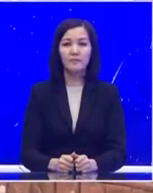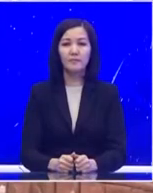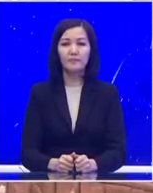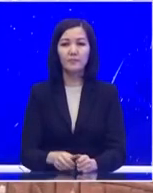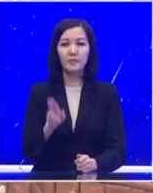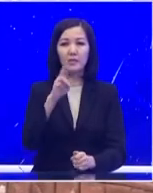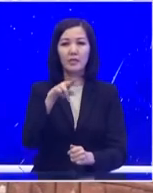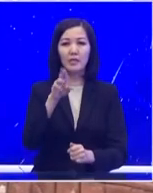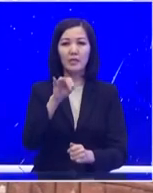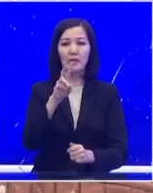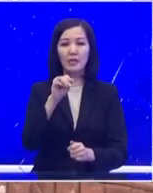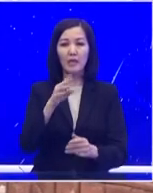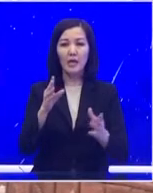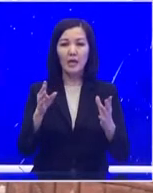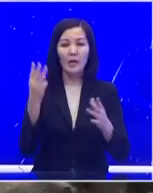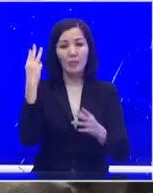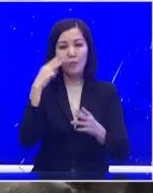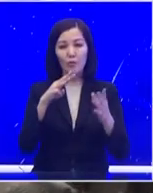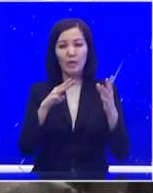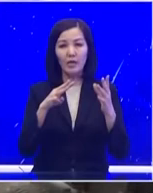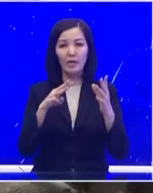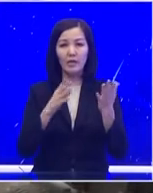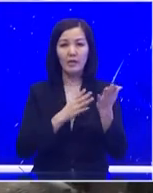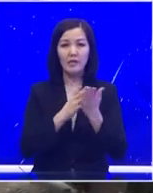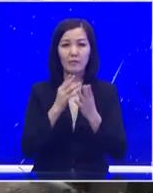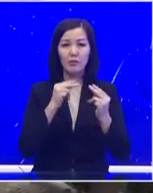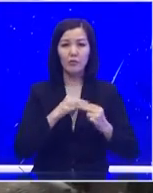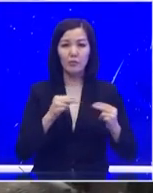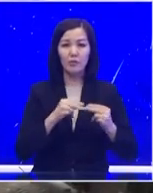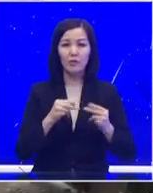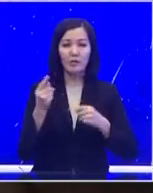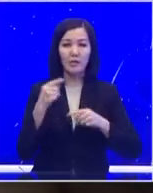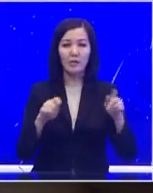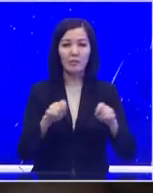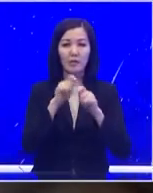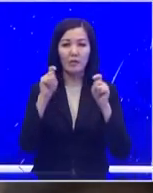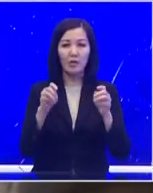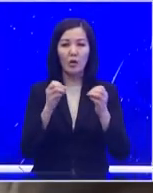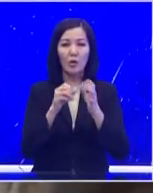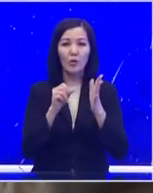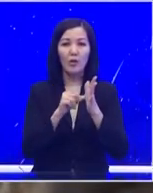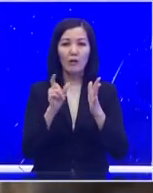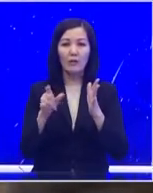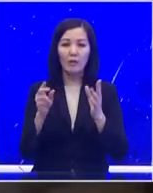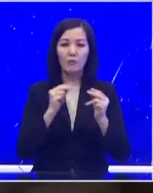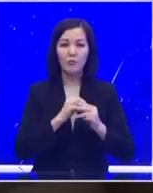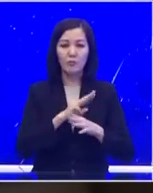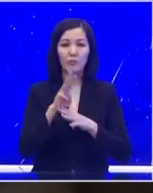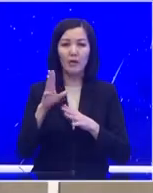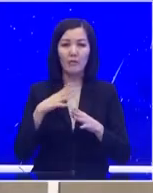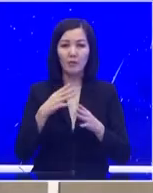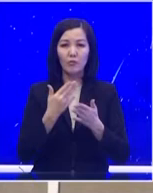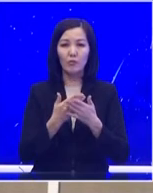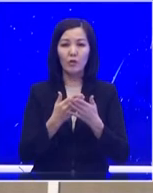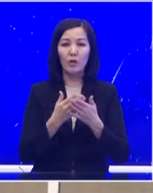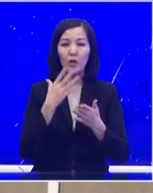Дина Тайшыбаеваның сән индустриясында жүргеніне 5 жыл, өз кәсібін дөңгелетіп, 16 адамды жұмыспен қамтып отыр. Білген түйгенімен бөлісуді